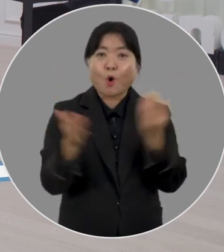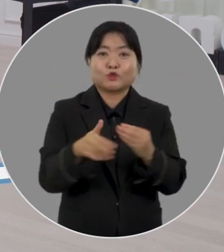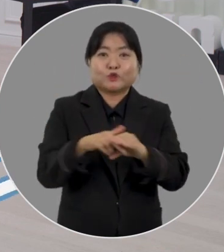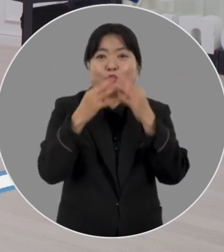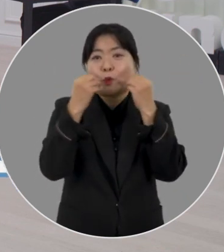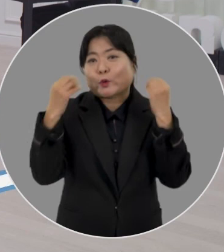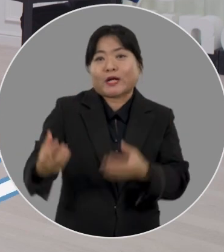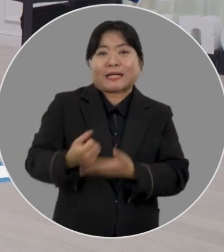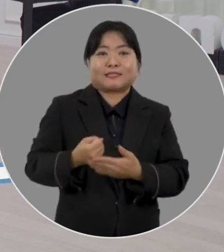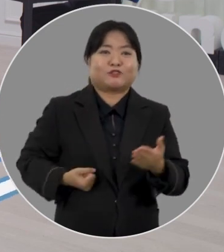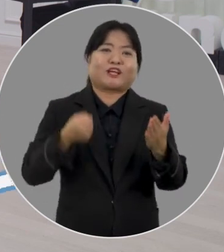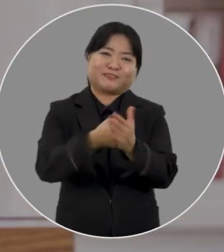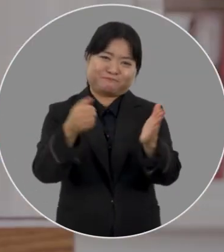결심했고요.